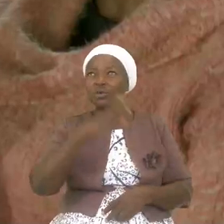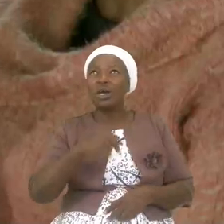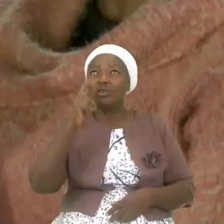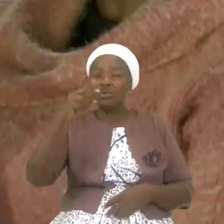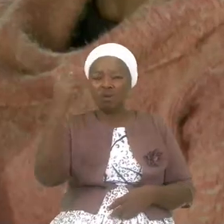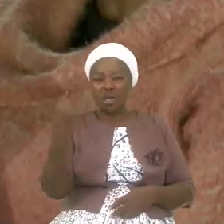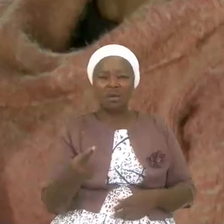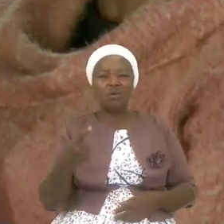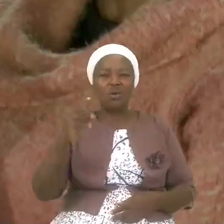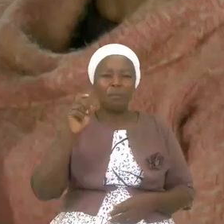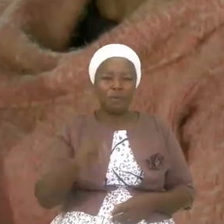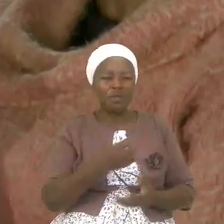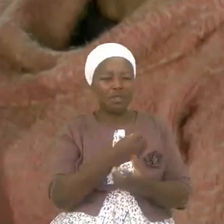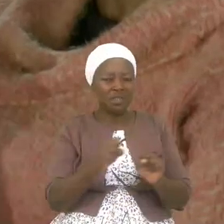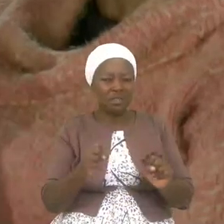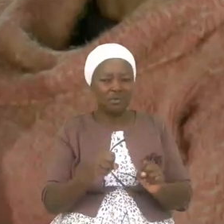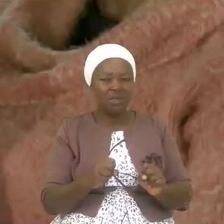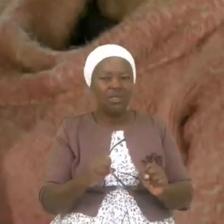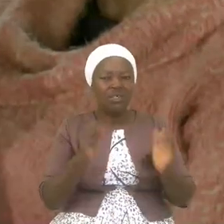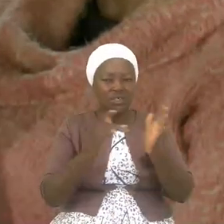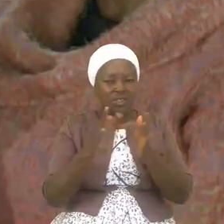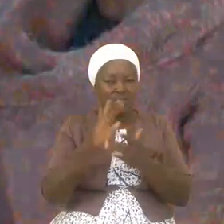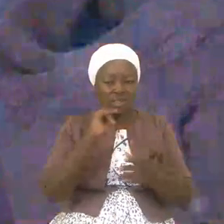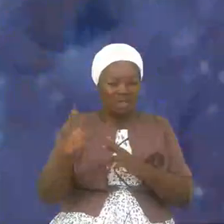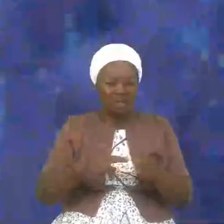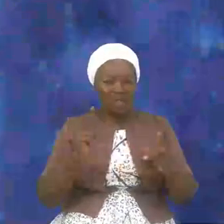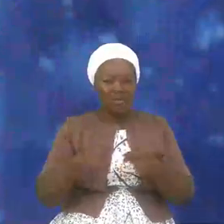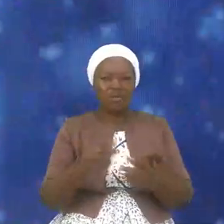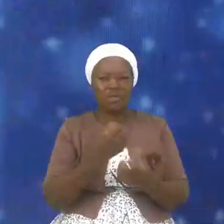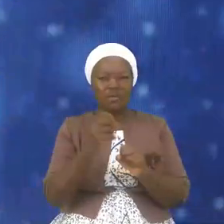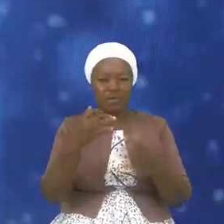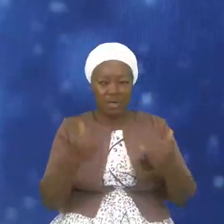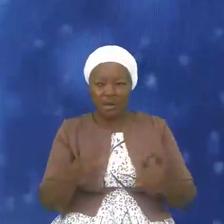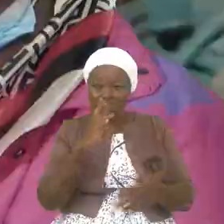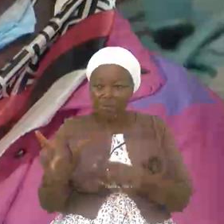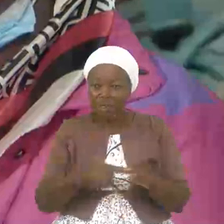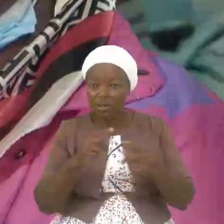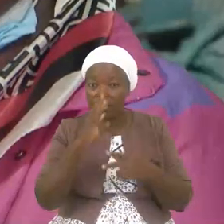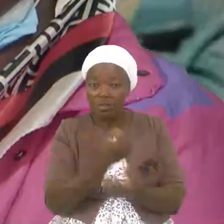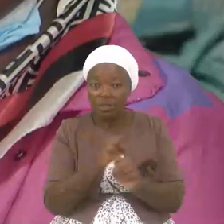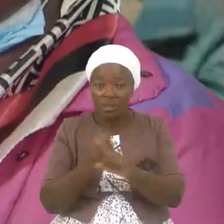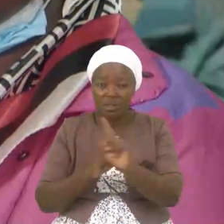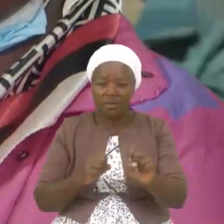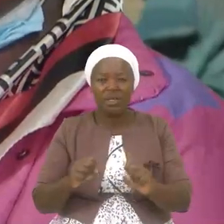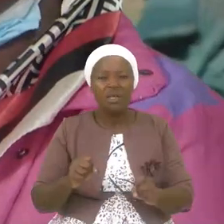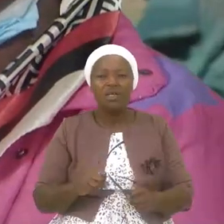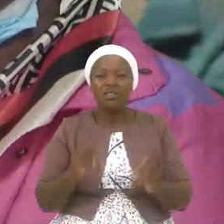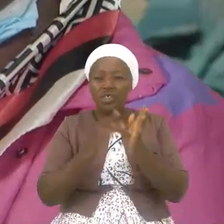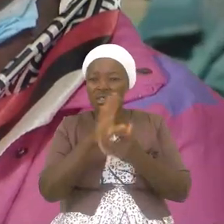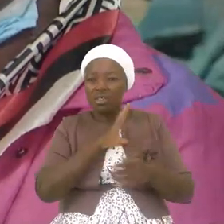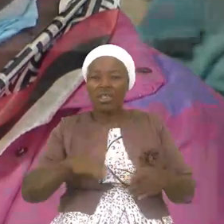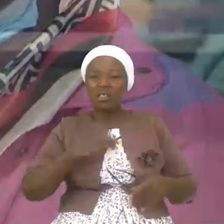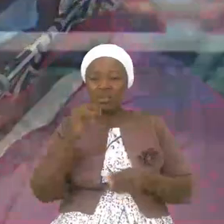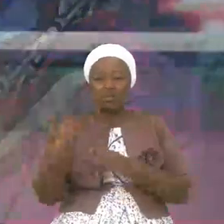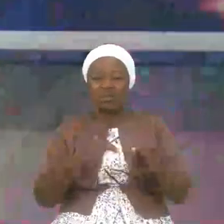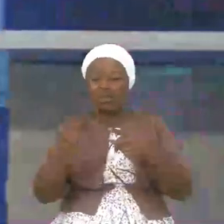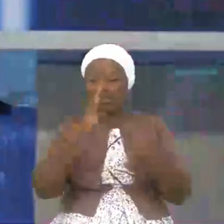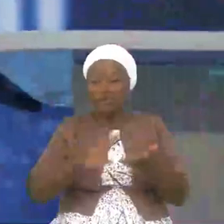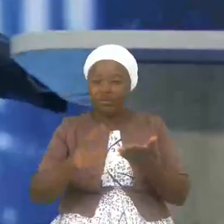seul peux sauver. Il est prêt à te sauver maintenant. Est-ce que toi tu es prêt à te sauver? Il est prêt à te pardonner. Est-ce que toi, tu es prêt pour